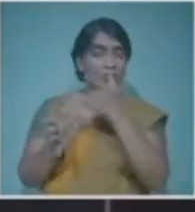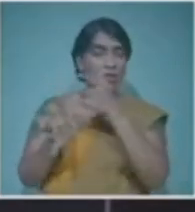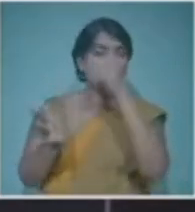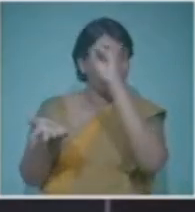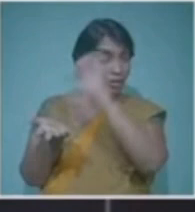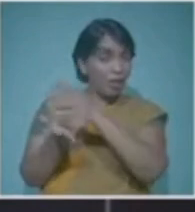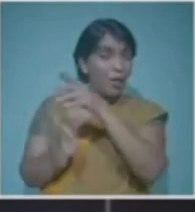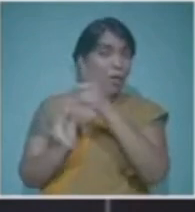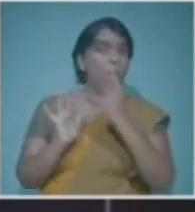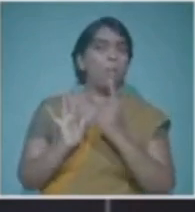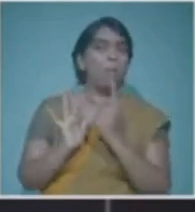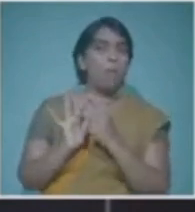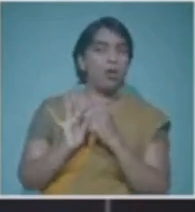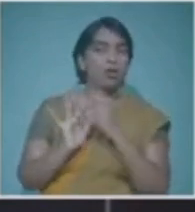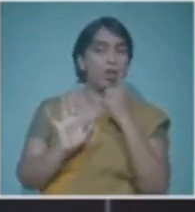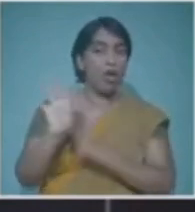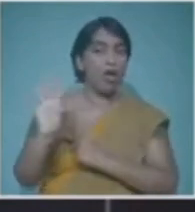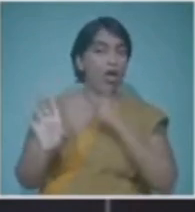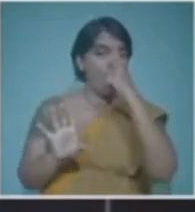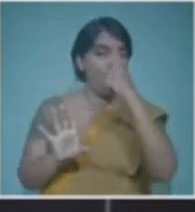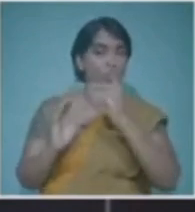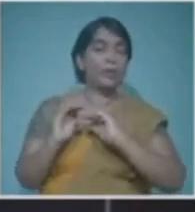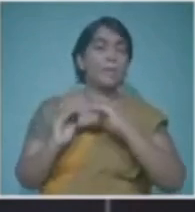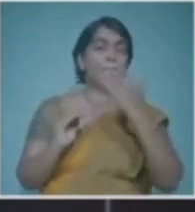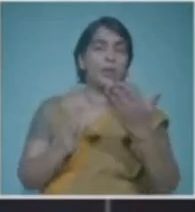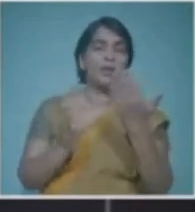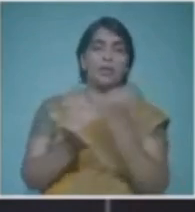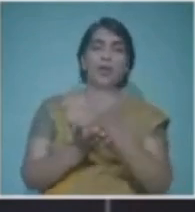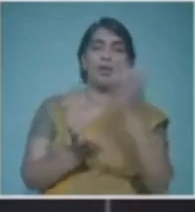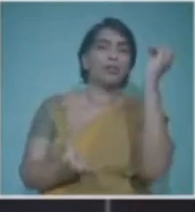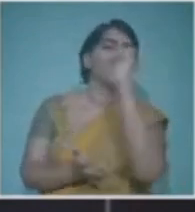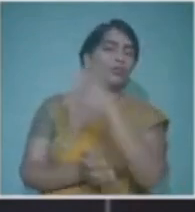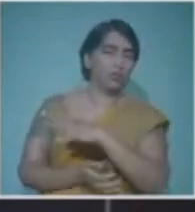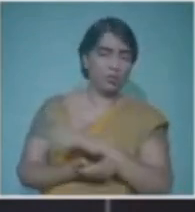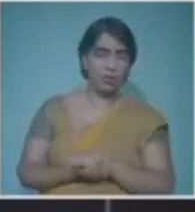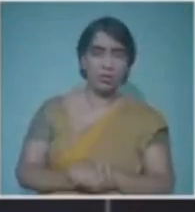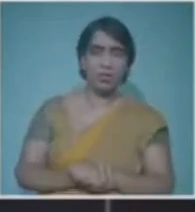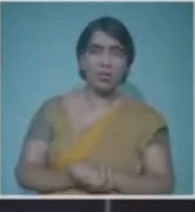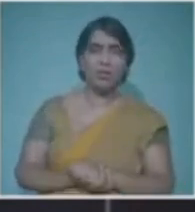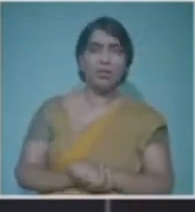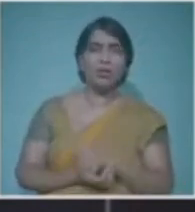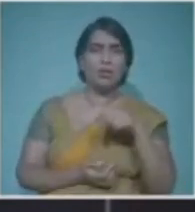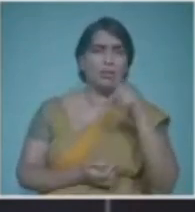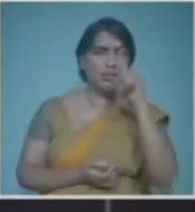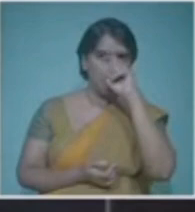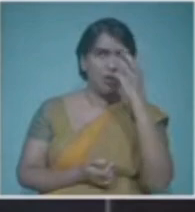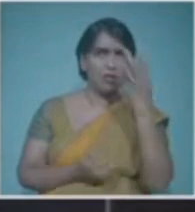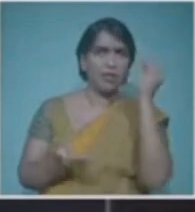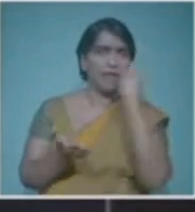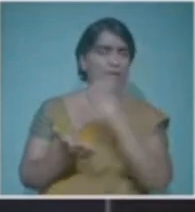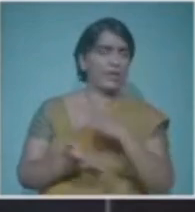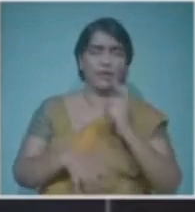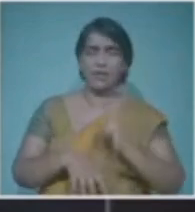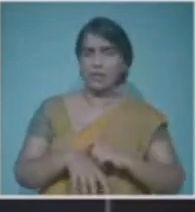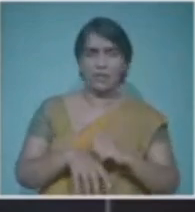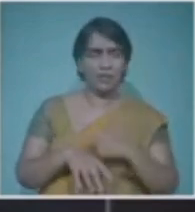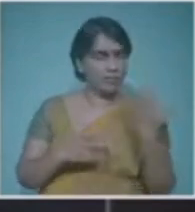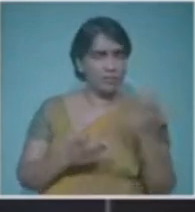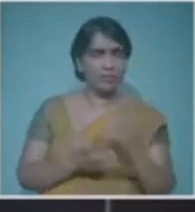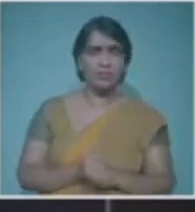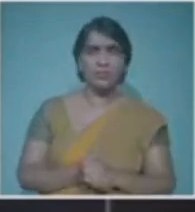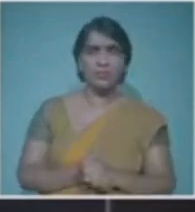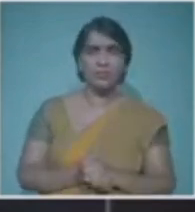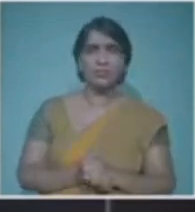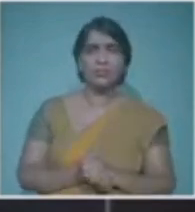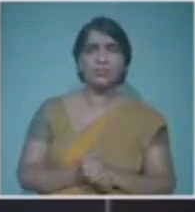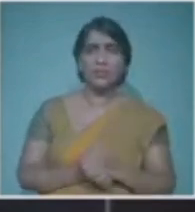පොලිය අවුරුද්දකට පස්සේ තමයි ගිනුමට ආයි වැටෙන්නේ. තෑම මාස 3යි. ඉතින් වැටෙන්න වෙලාවක් නැහැ. ඉතින් ඒක නිසා